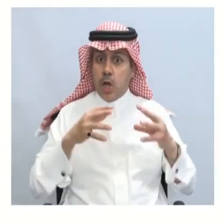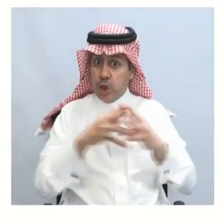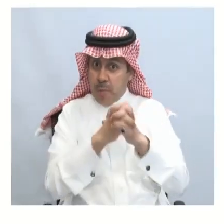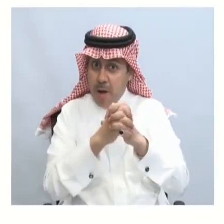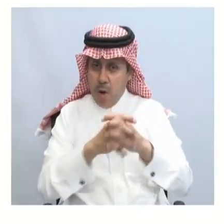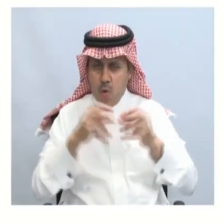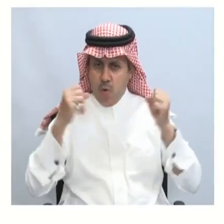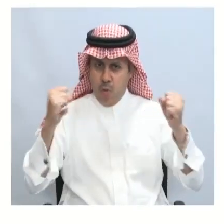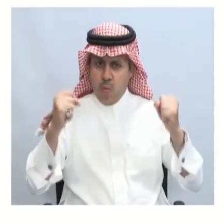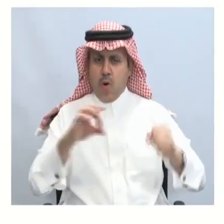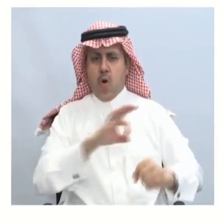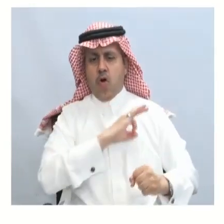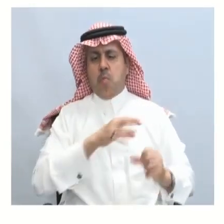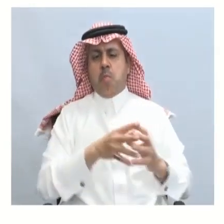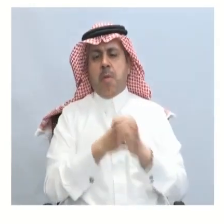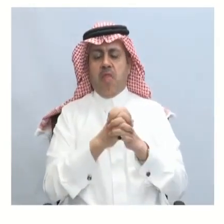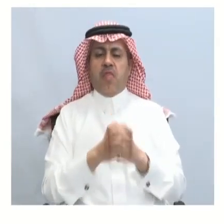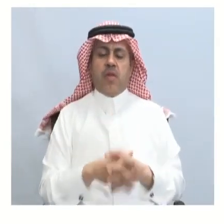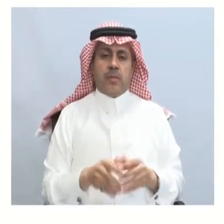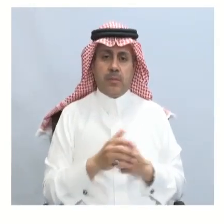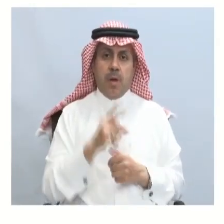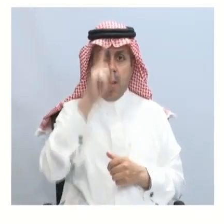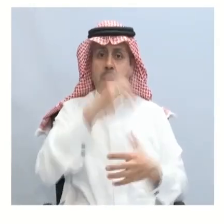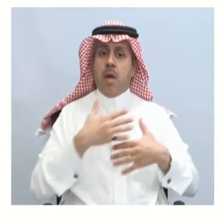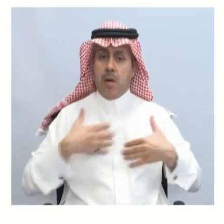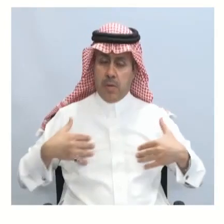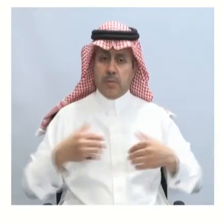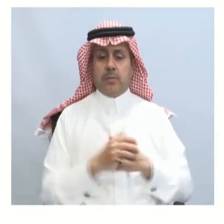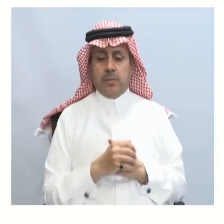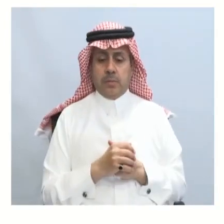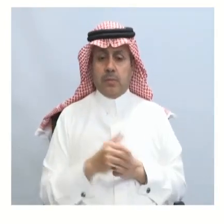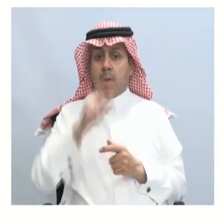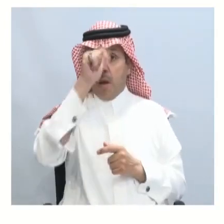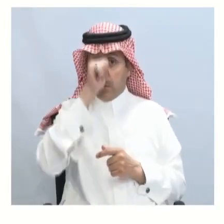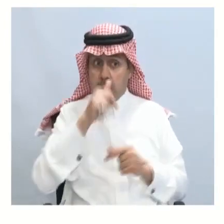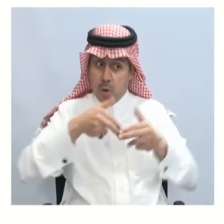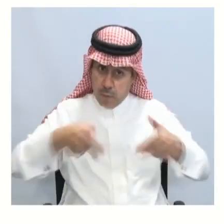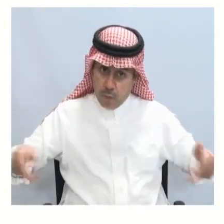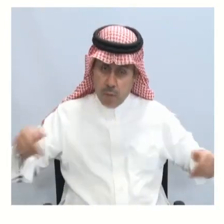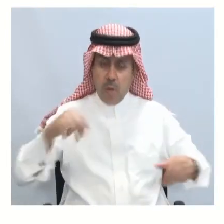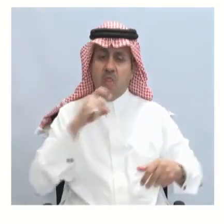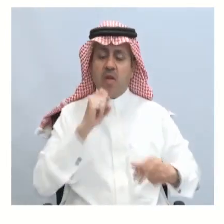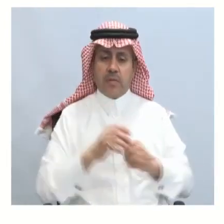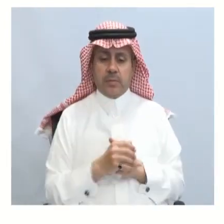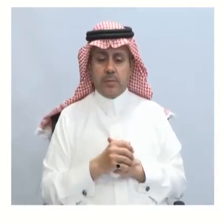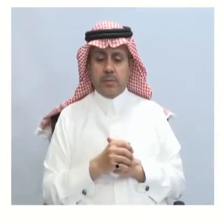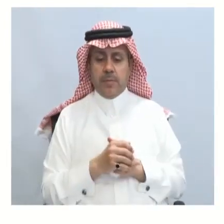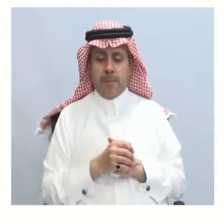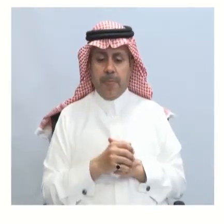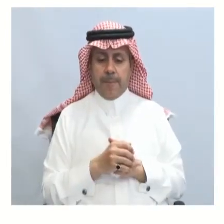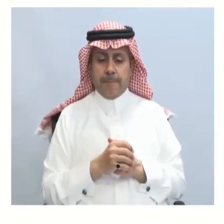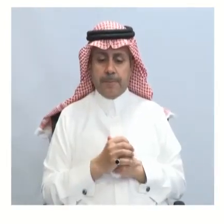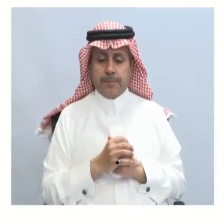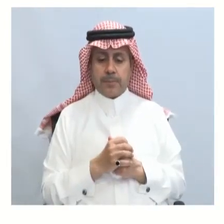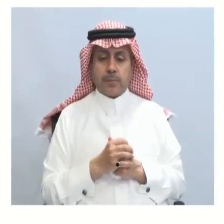بعضهم بعض ويستحل ما حرم الله ايضا الفوائد المستنبطه من هذه الايات من هاتين الايتين